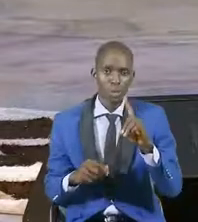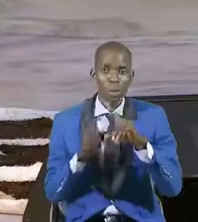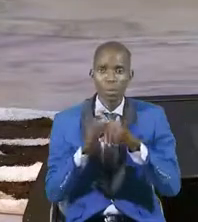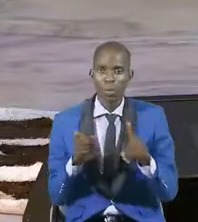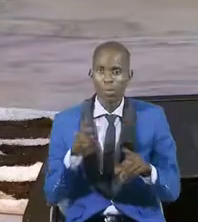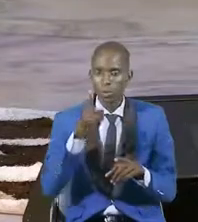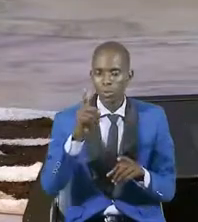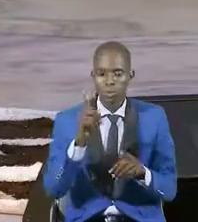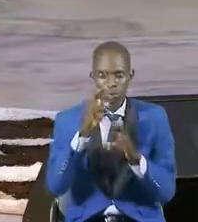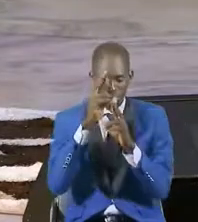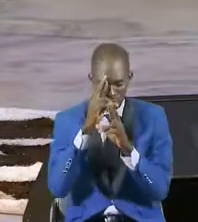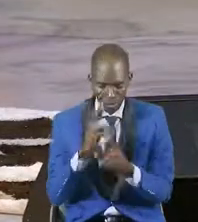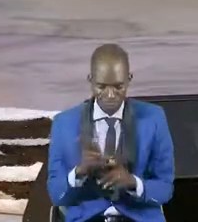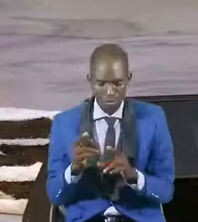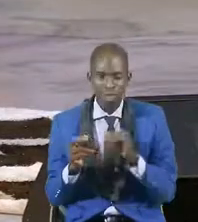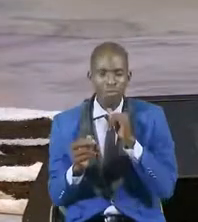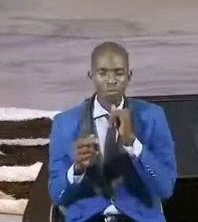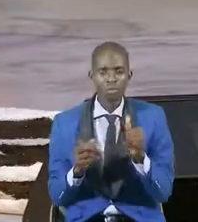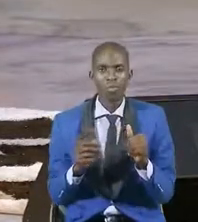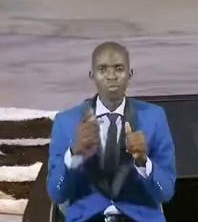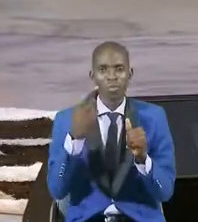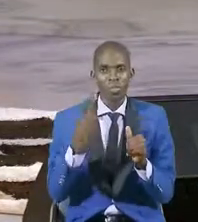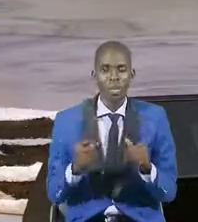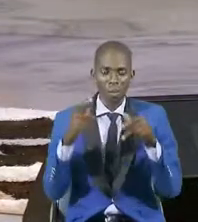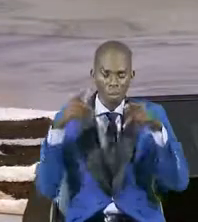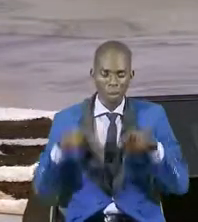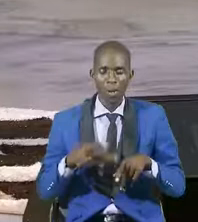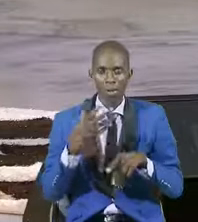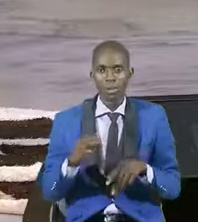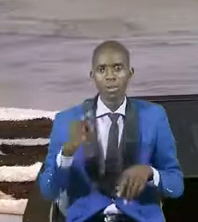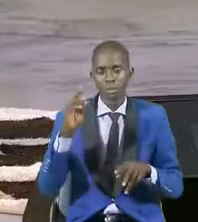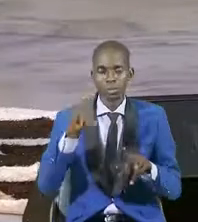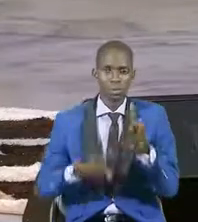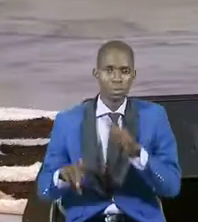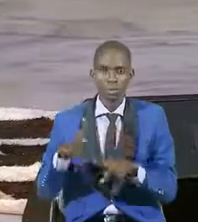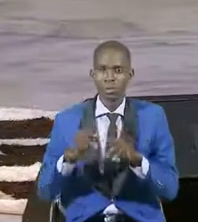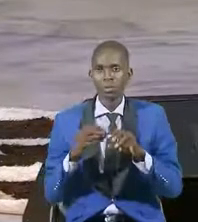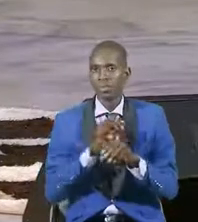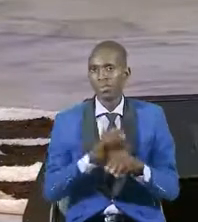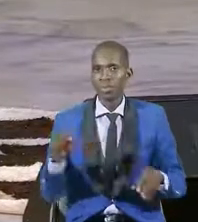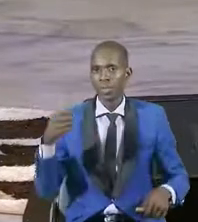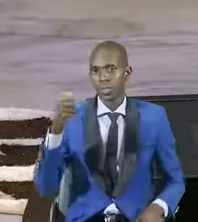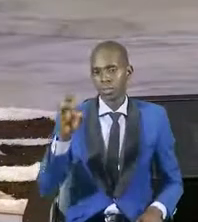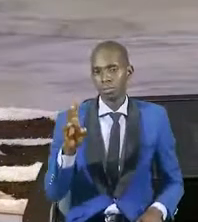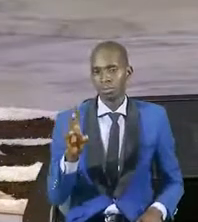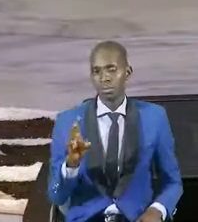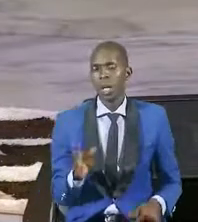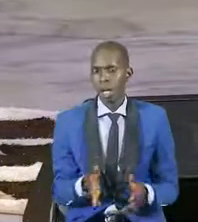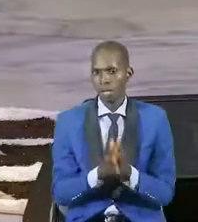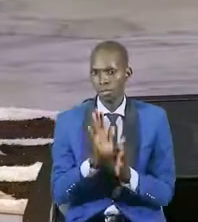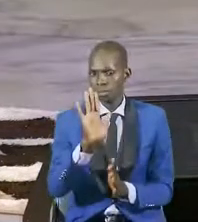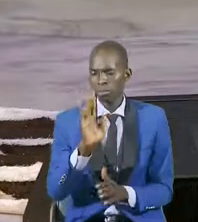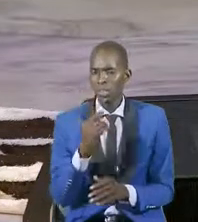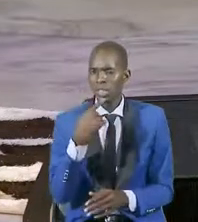ne regardes pas à l'apparence des hommes. » Verset 17. «